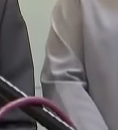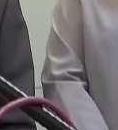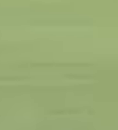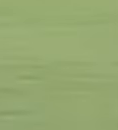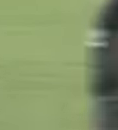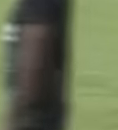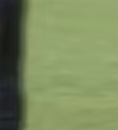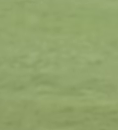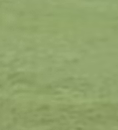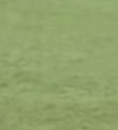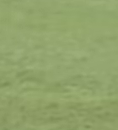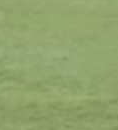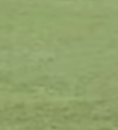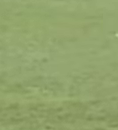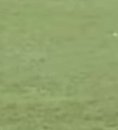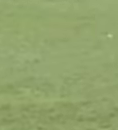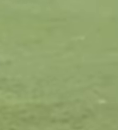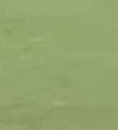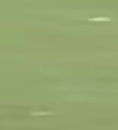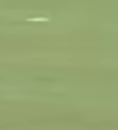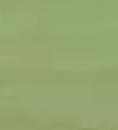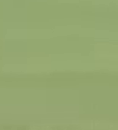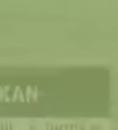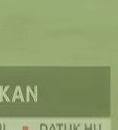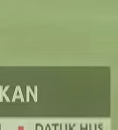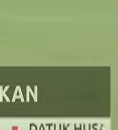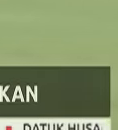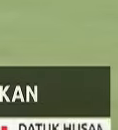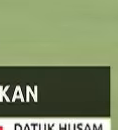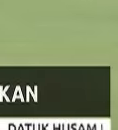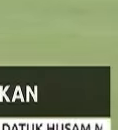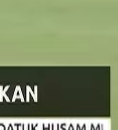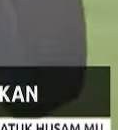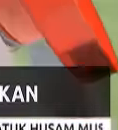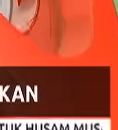Kedah diharap jangan pandang rendah keupayaan Selangor United.